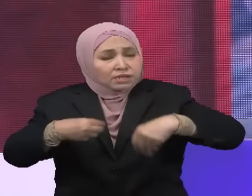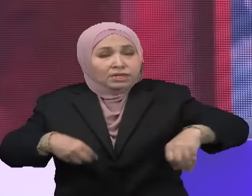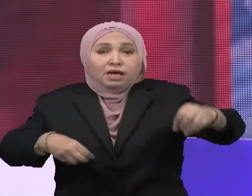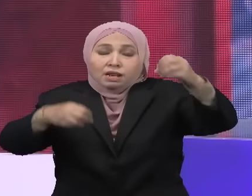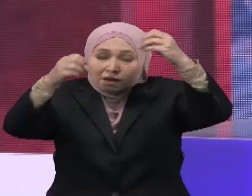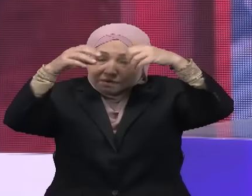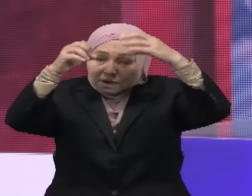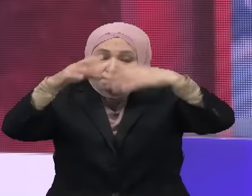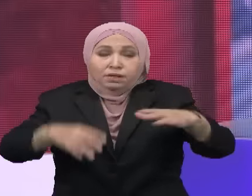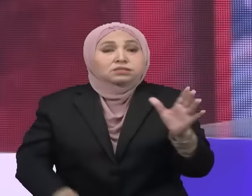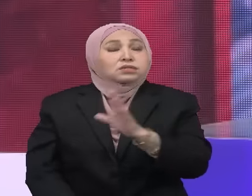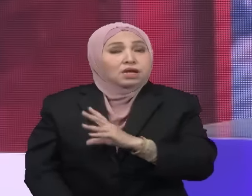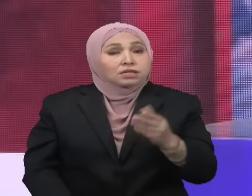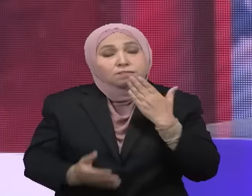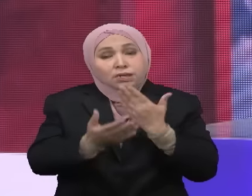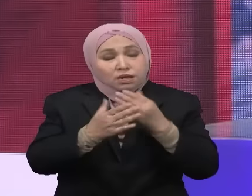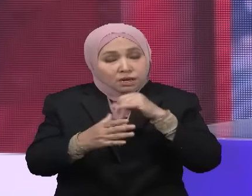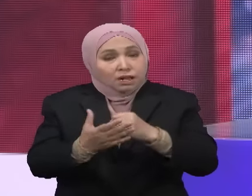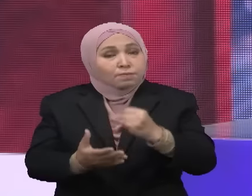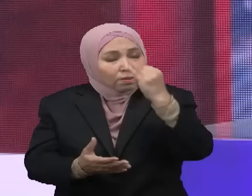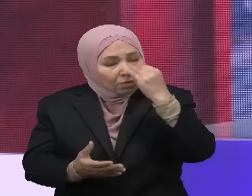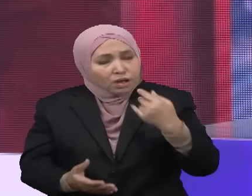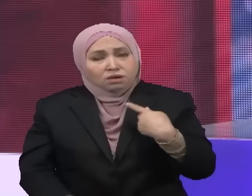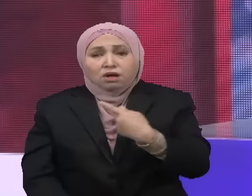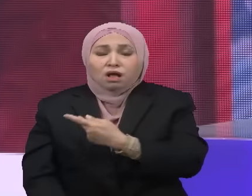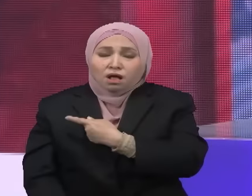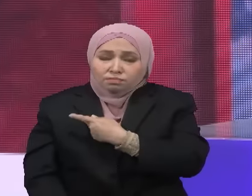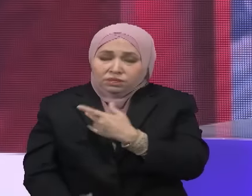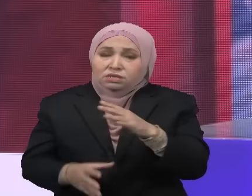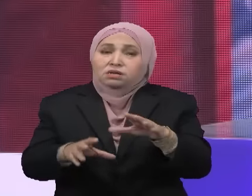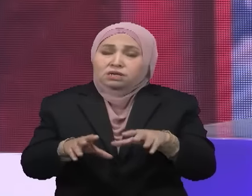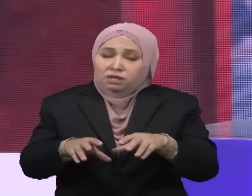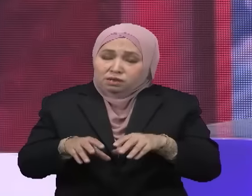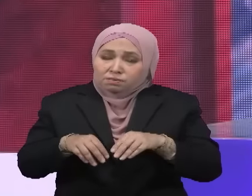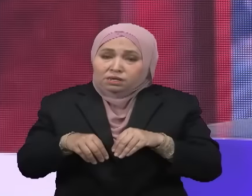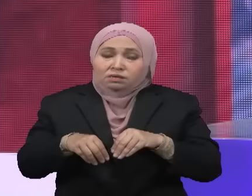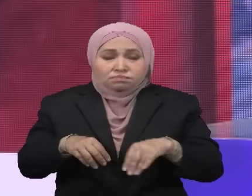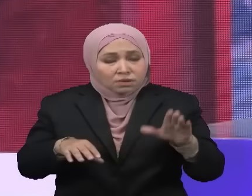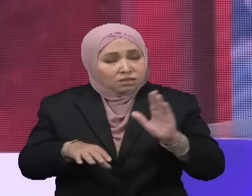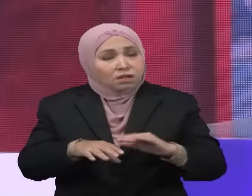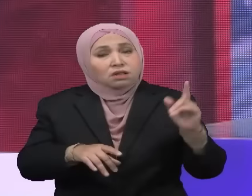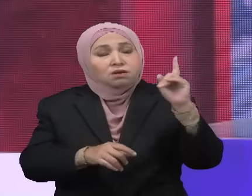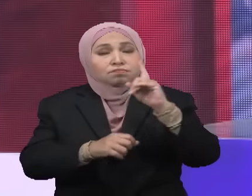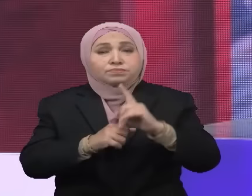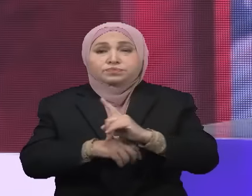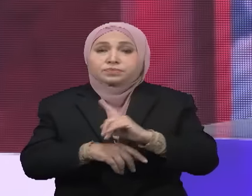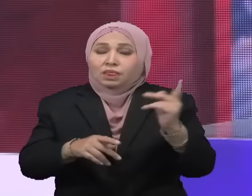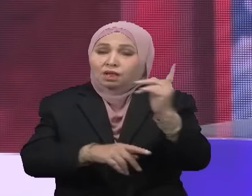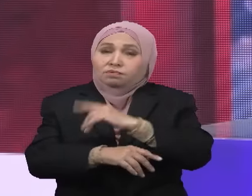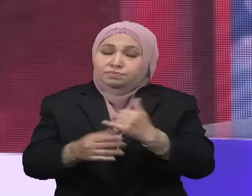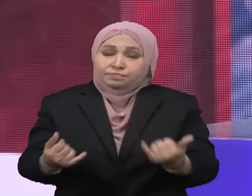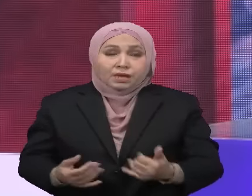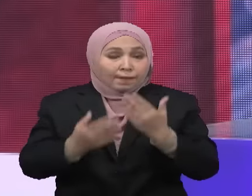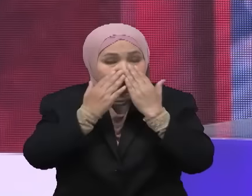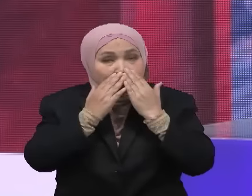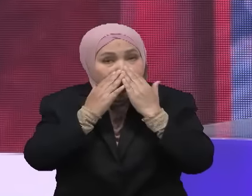illa ma'allamtana innaka antal alimul hakim, Rabbi zidni ilma. Amin ya rabbal alamin.